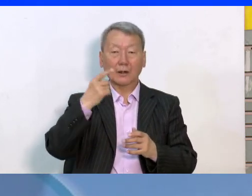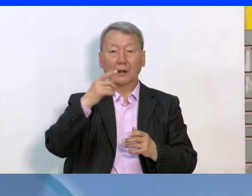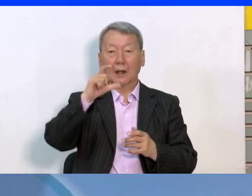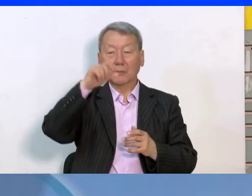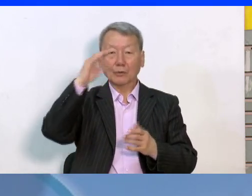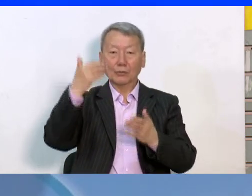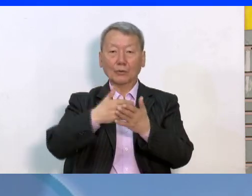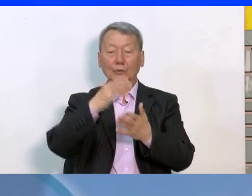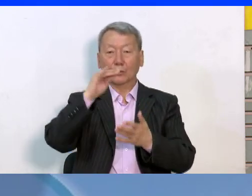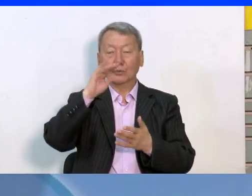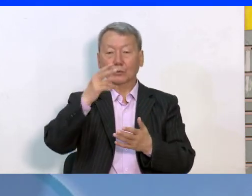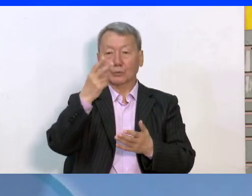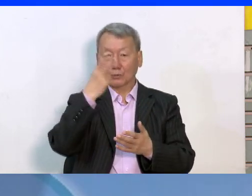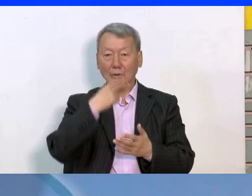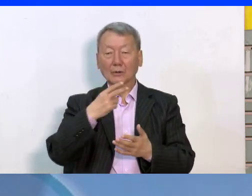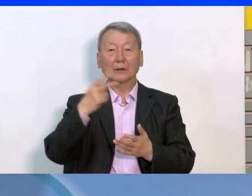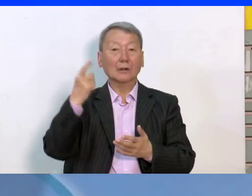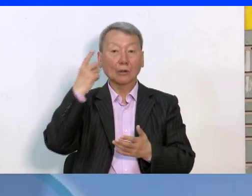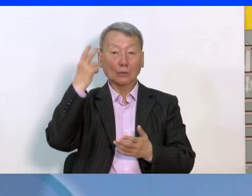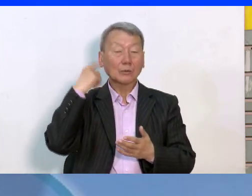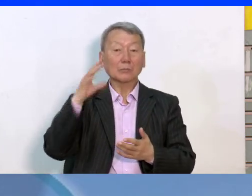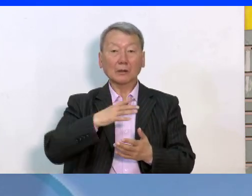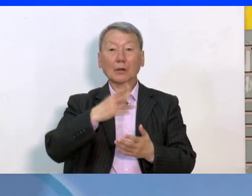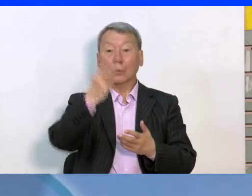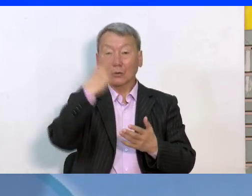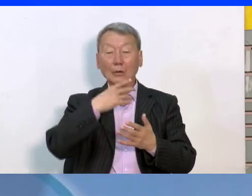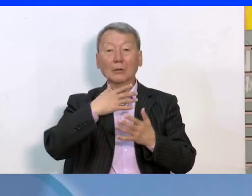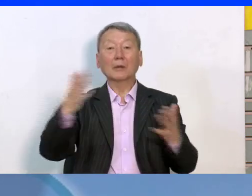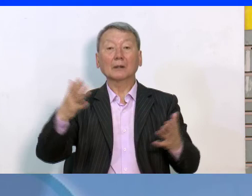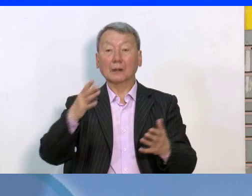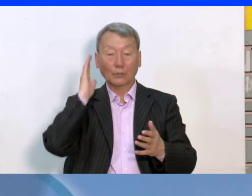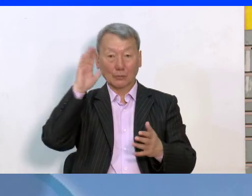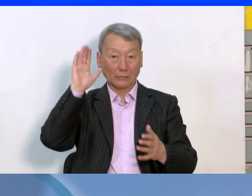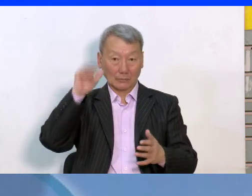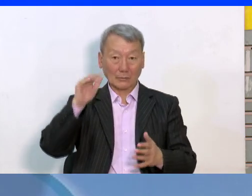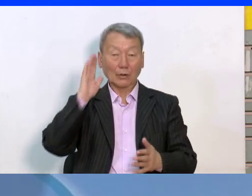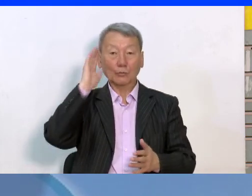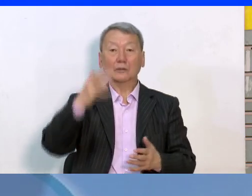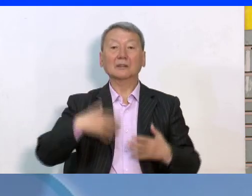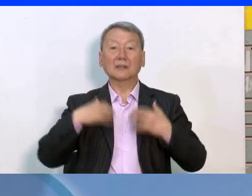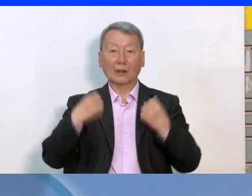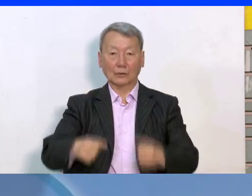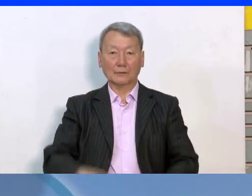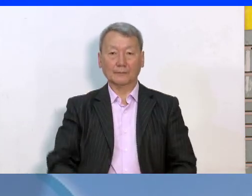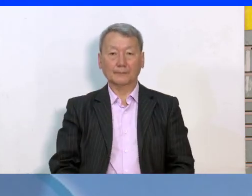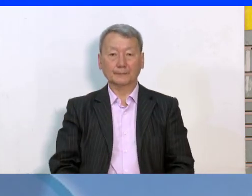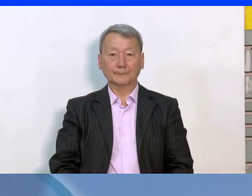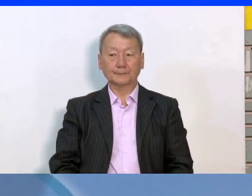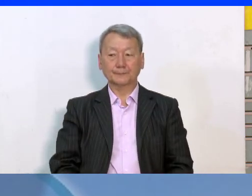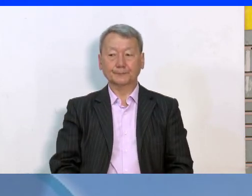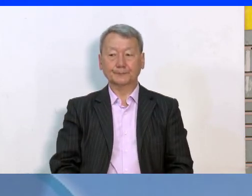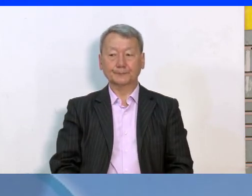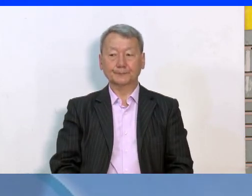LTR маалымат YouTube каналынан көрүп уга алдыңыздар. Биз сиздер менен коштошобуз. Саламатта туруңуздар.